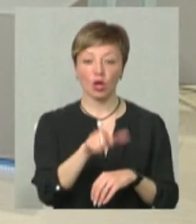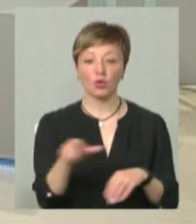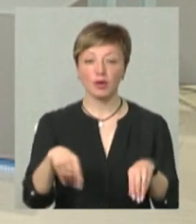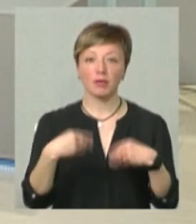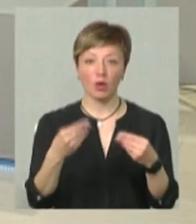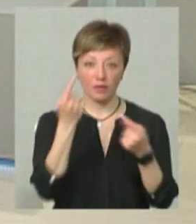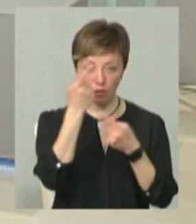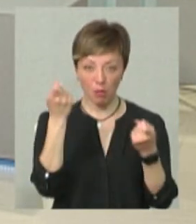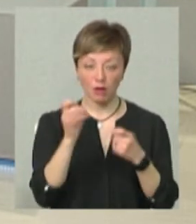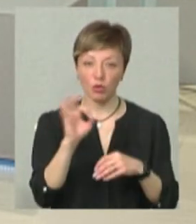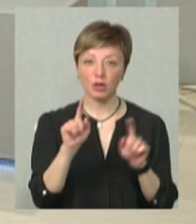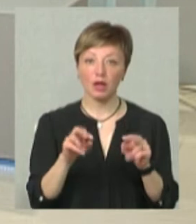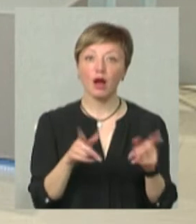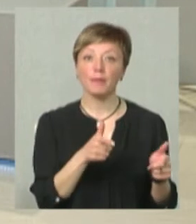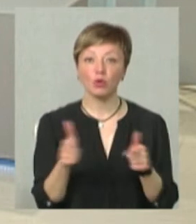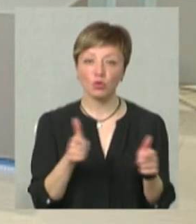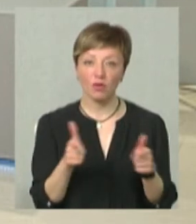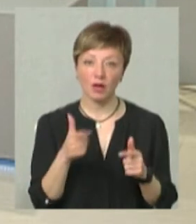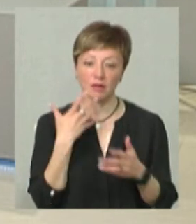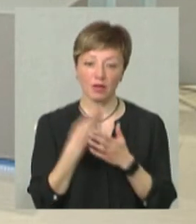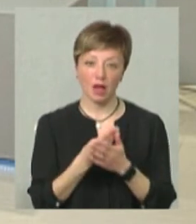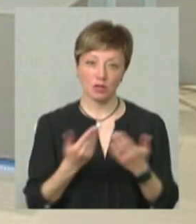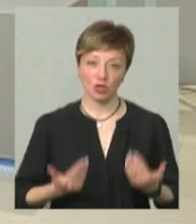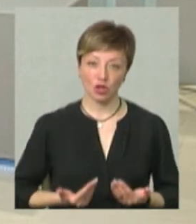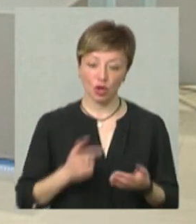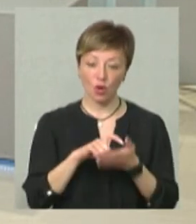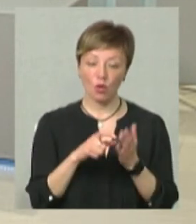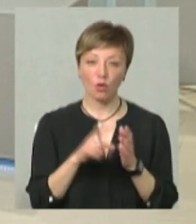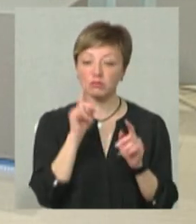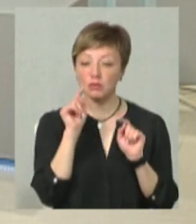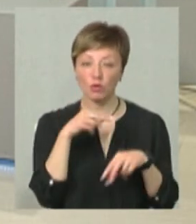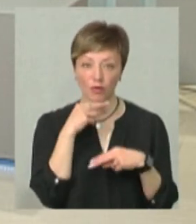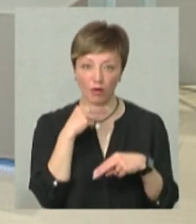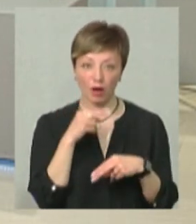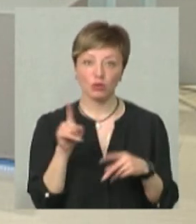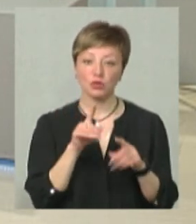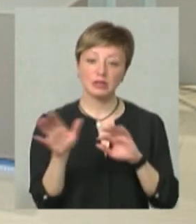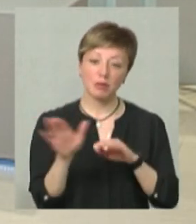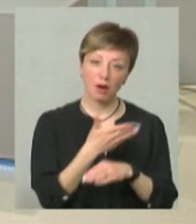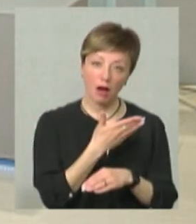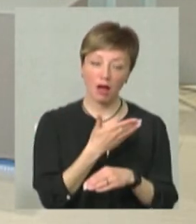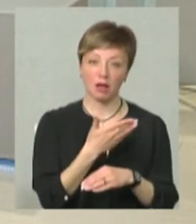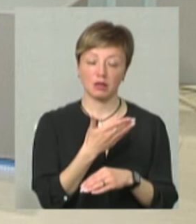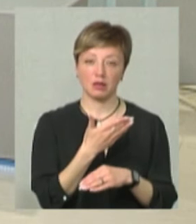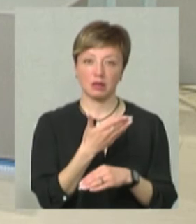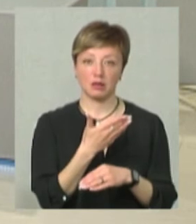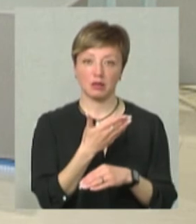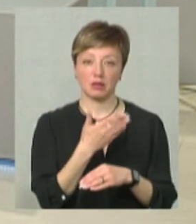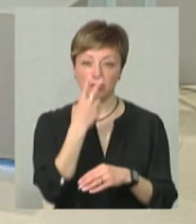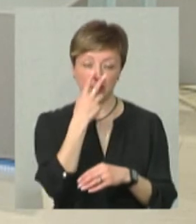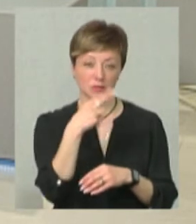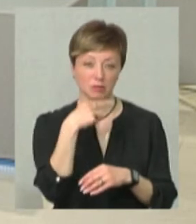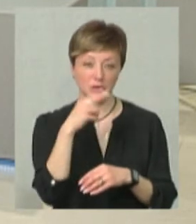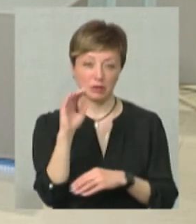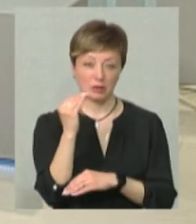дають інформацію про те, як підготувати власне помешкання, на що звернути увагу, що забрати з поля